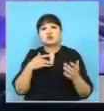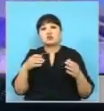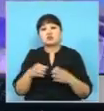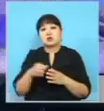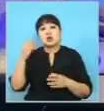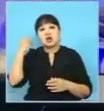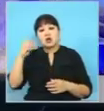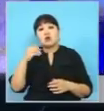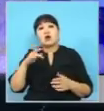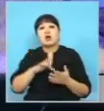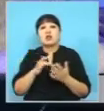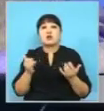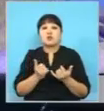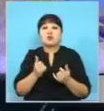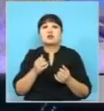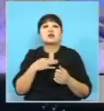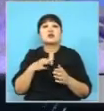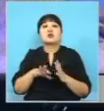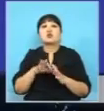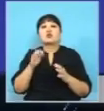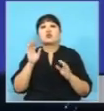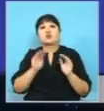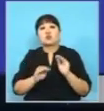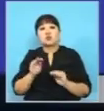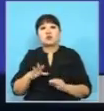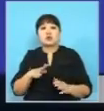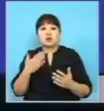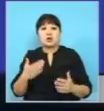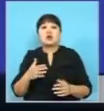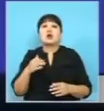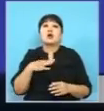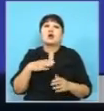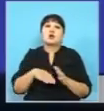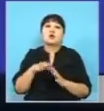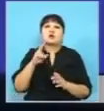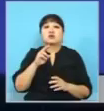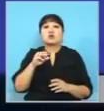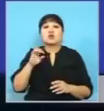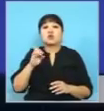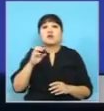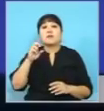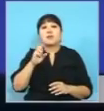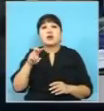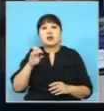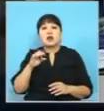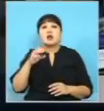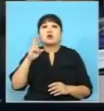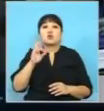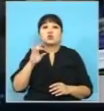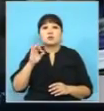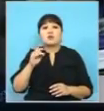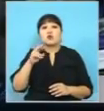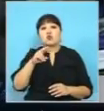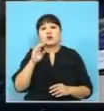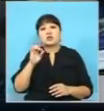ұжымдары ақтөбеліктер мен қала қонақтарын арнап ең таңдаулы қойылымдарын ұсынды. Ал олардың өнерін Дариға Тұранқұлова, Ерлан Біләл, Дидар Қосылбеков,